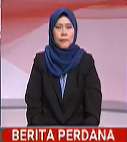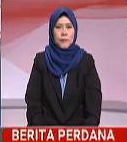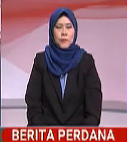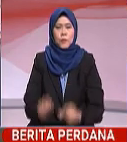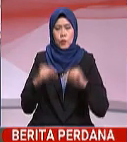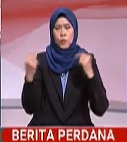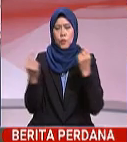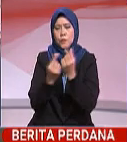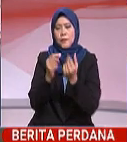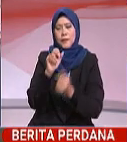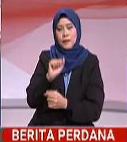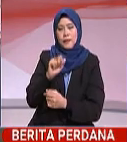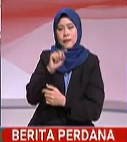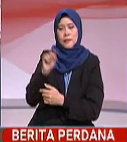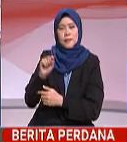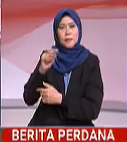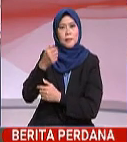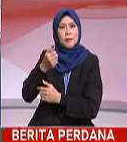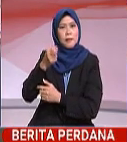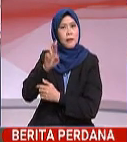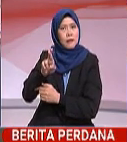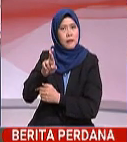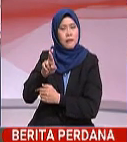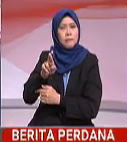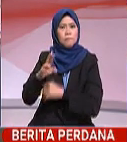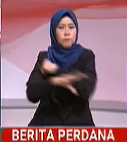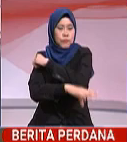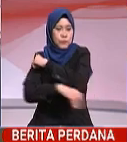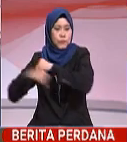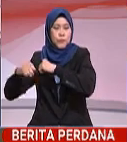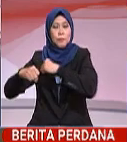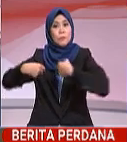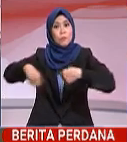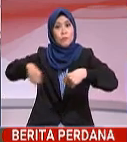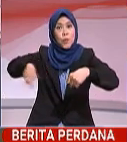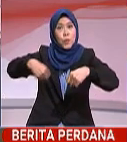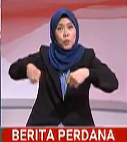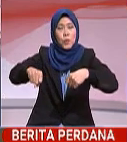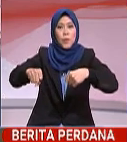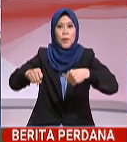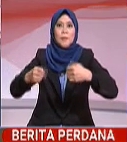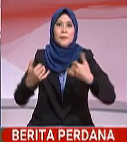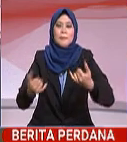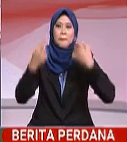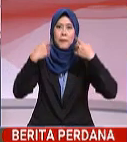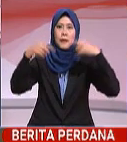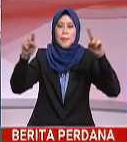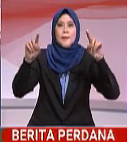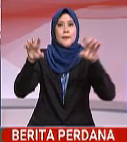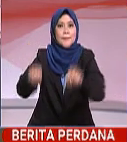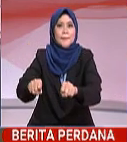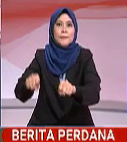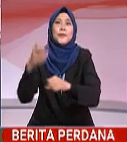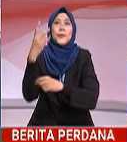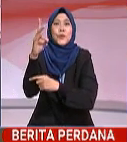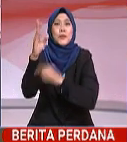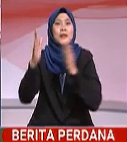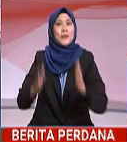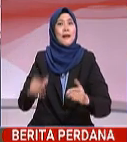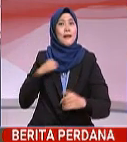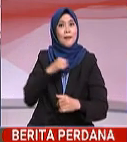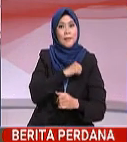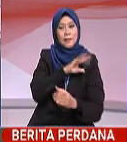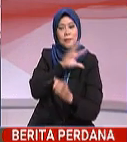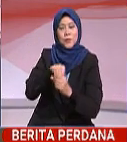Geng Azhar yang aktif mencuri dan melerai motosikal tumpas dengan tertangkapnya 17 ahlinya termasuk dua